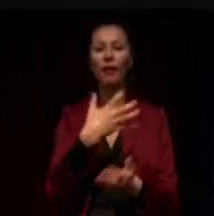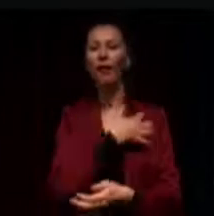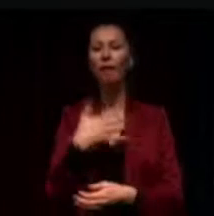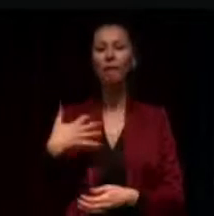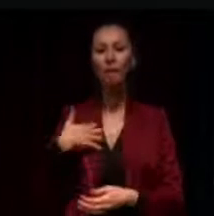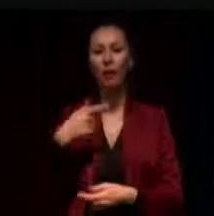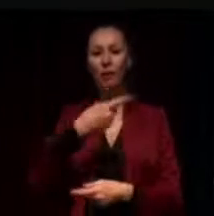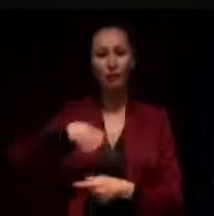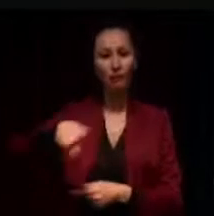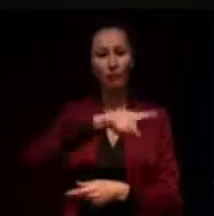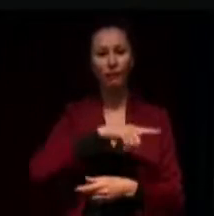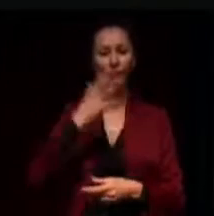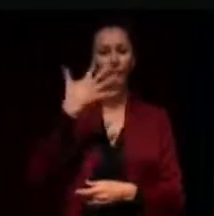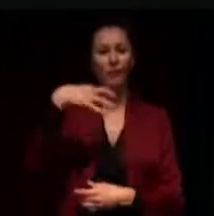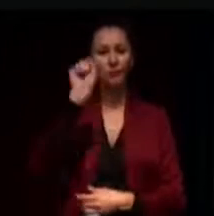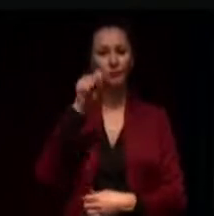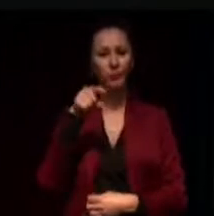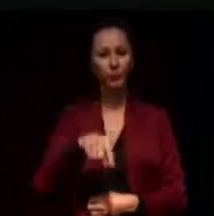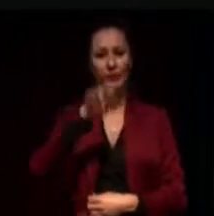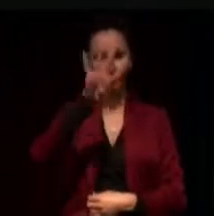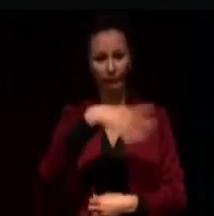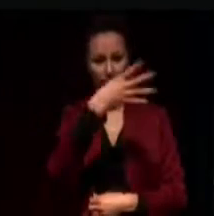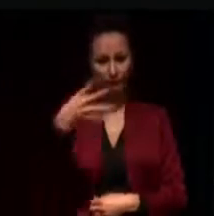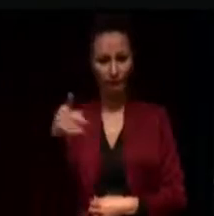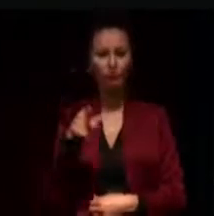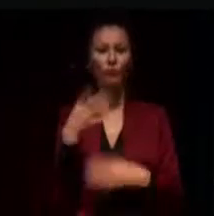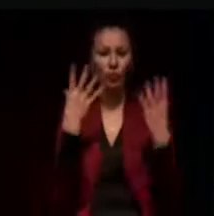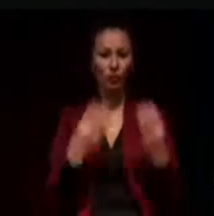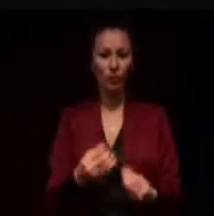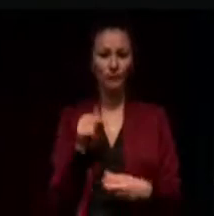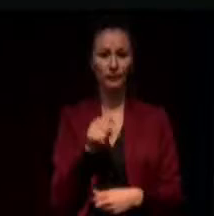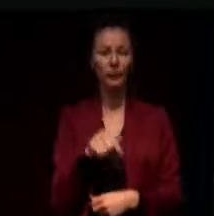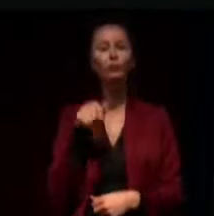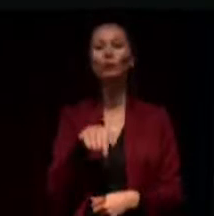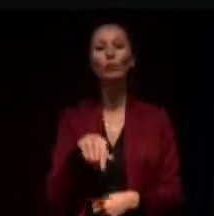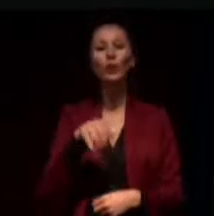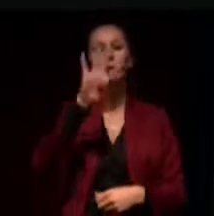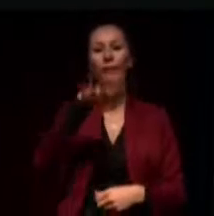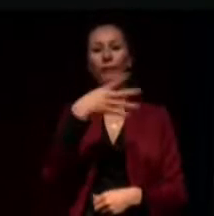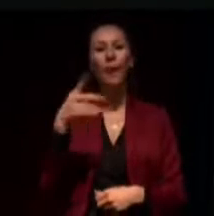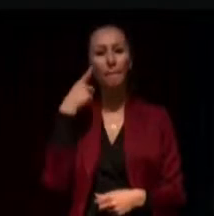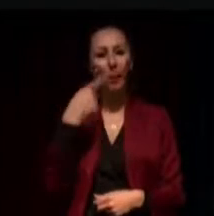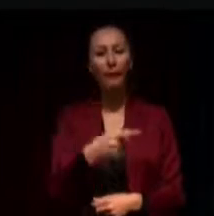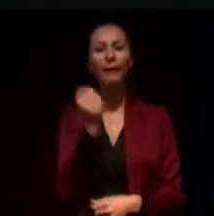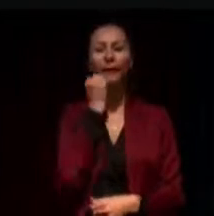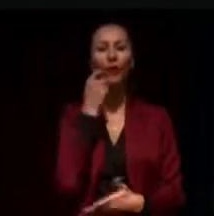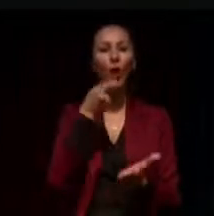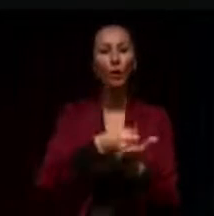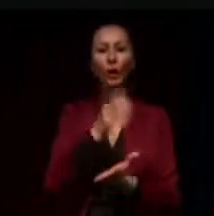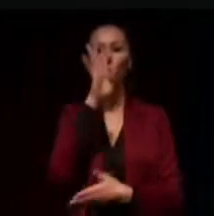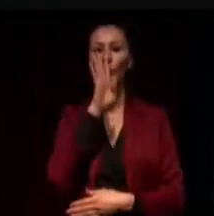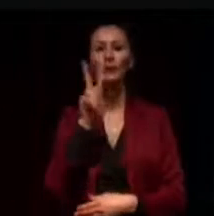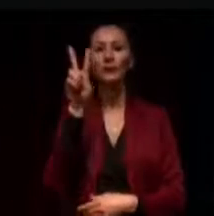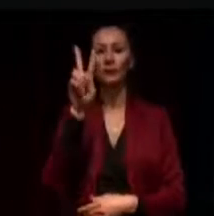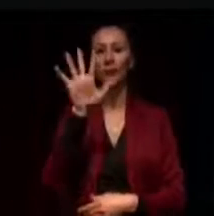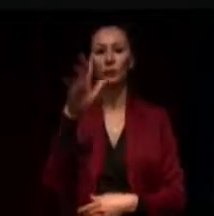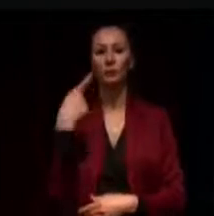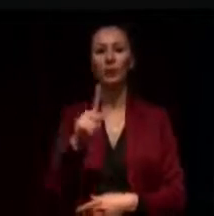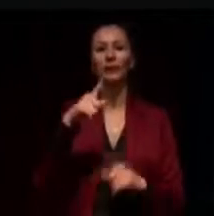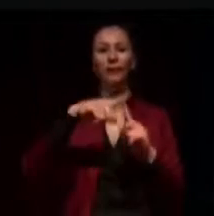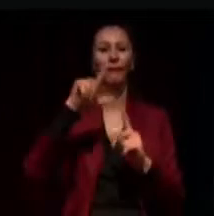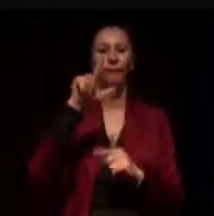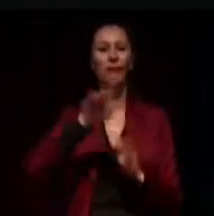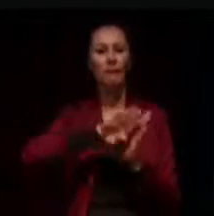ana hatları ile detaylandırabiliriz. Bu detaylara baktığımızda yedek ödenek olarak 425.000